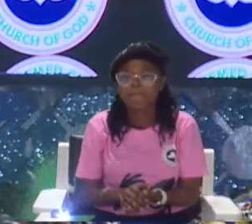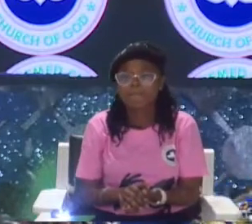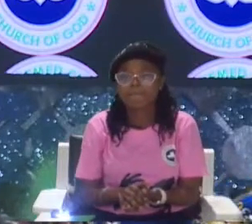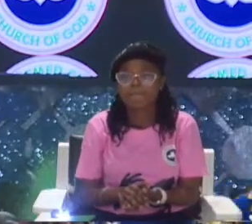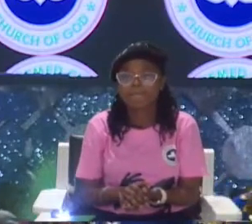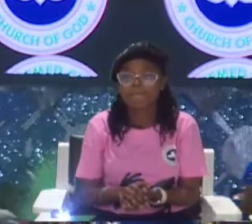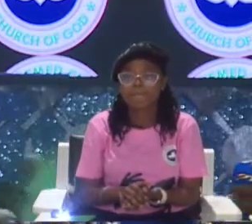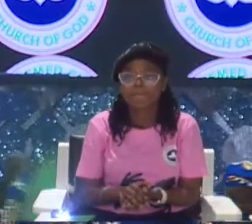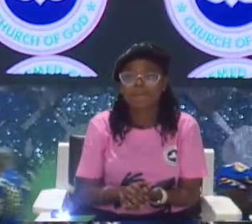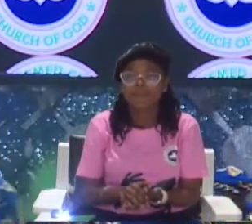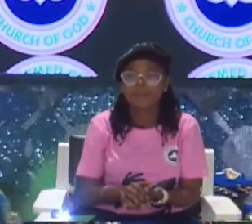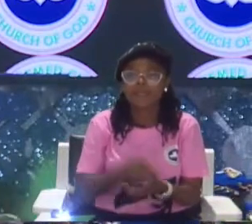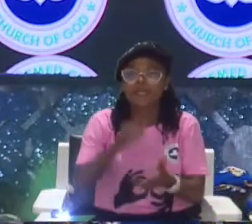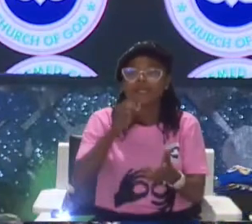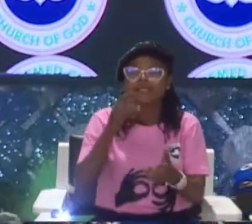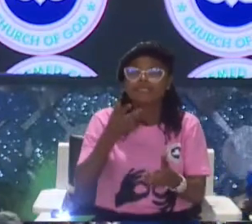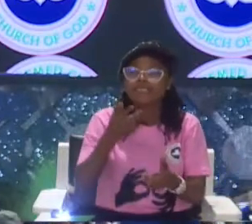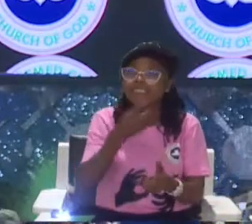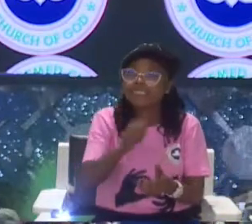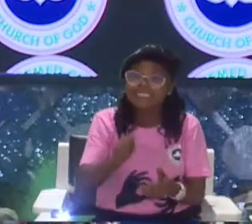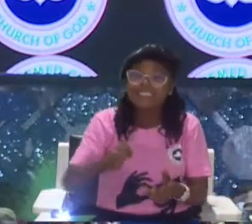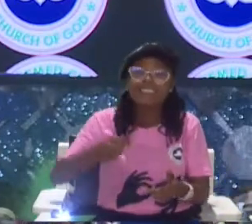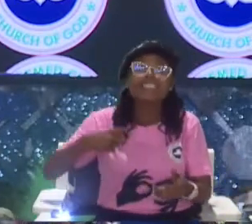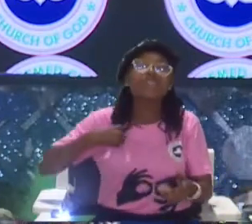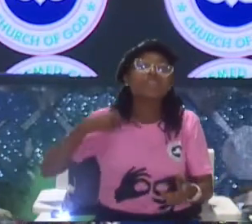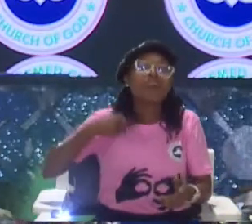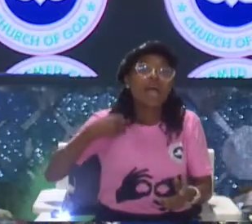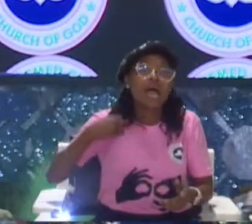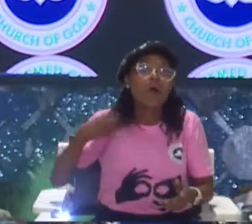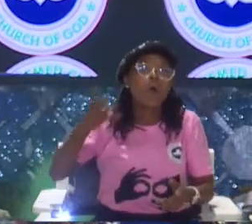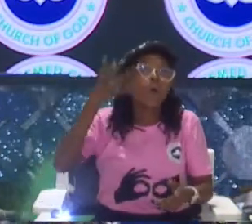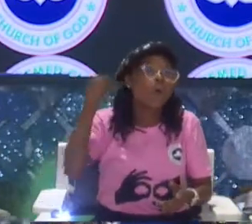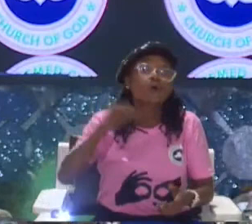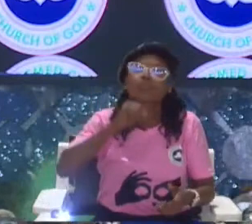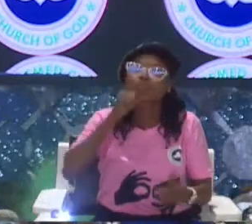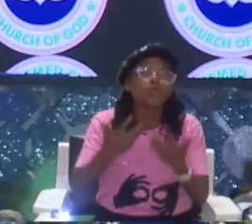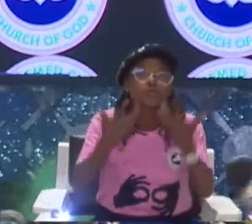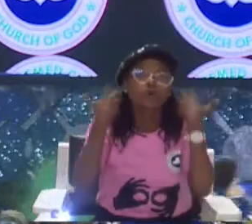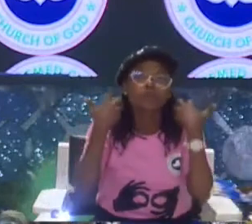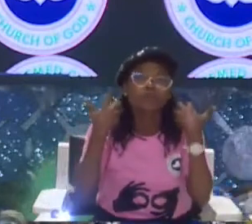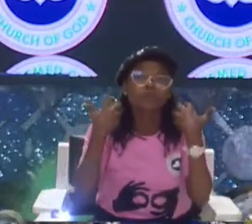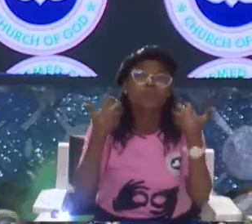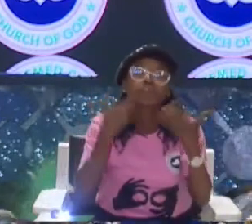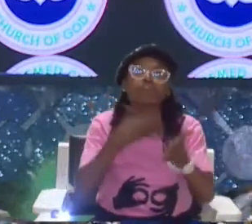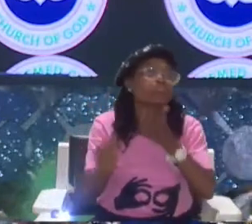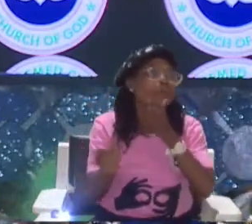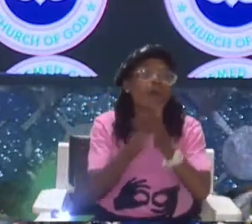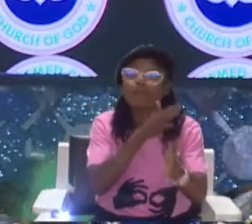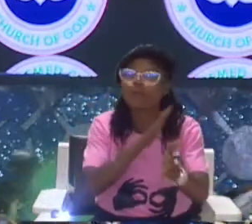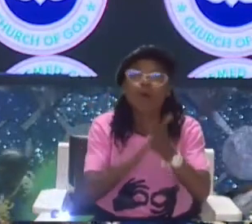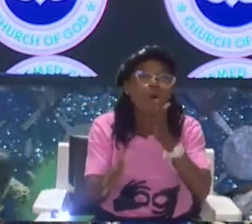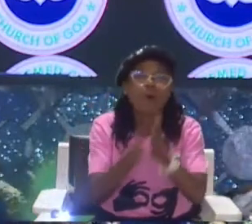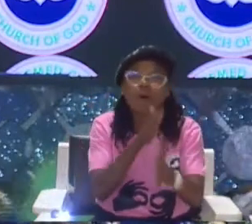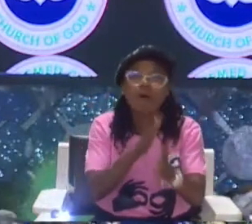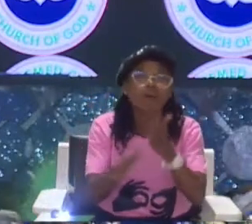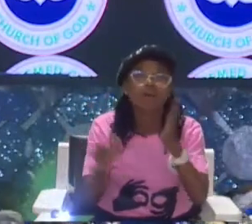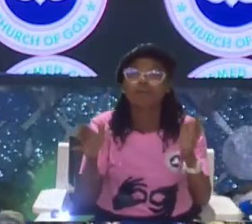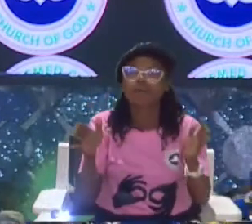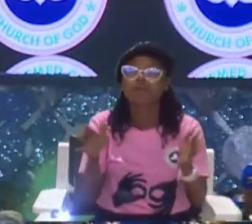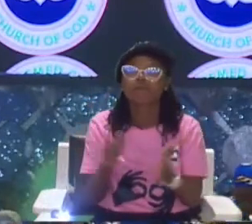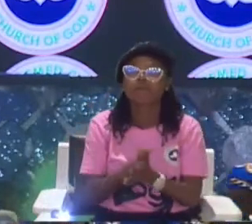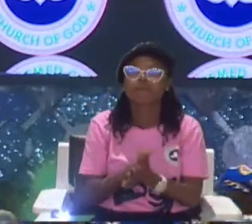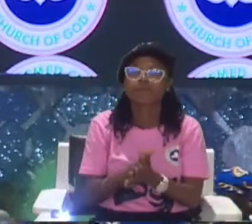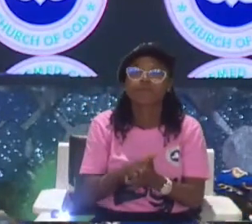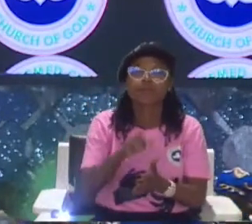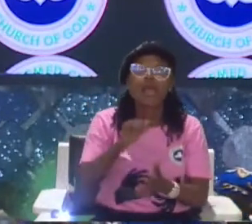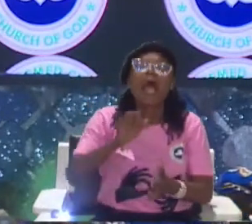bákan náà. The dress didn't catch fire. Iná ò rí aṣọ náà mú. I want to